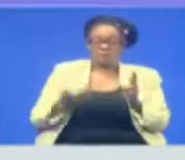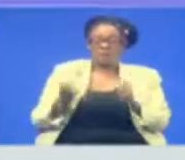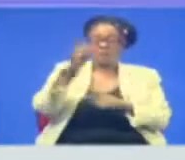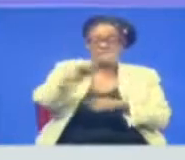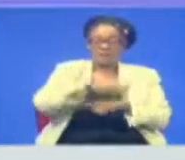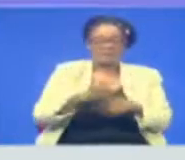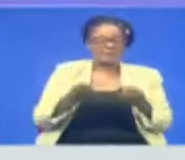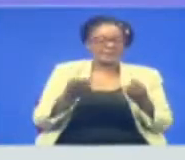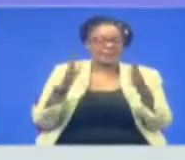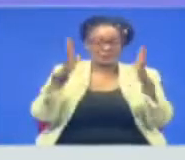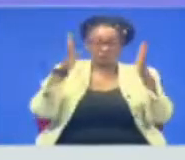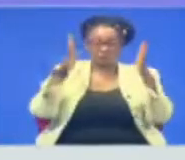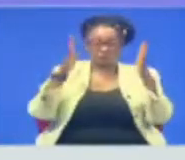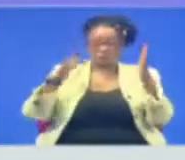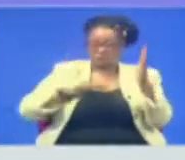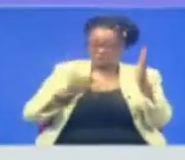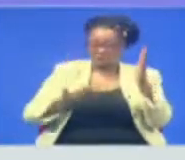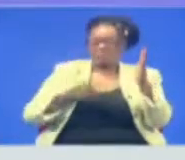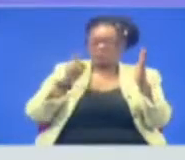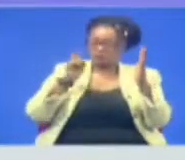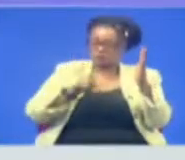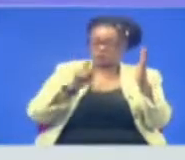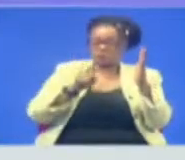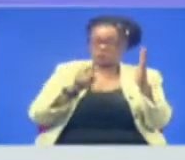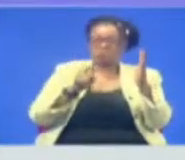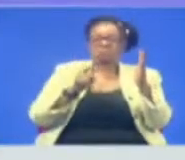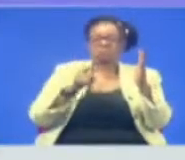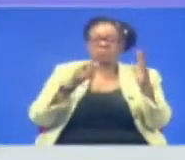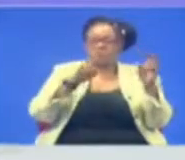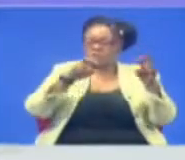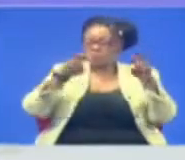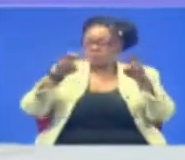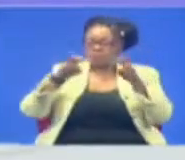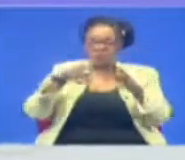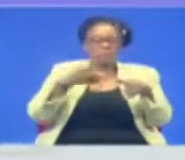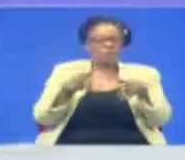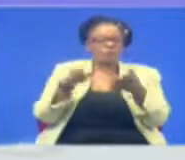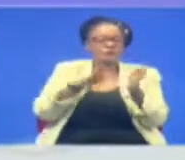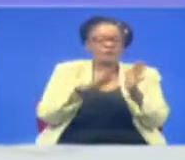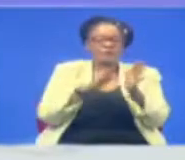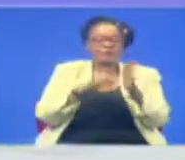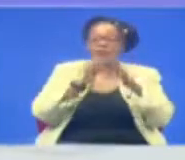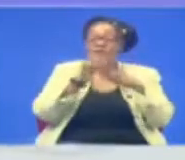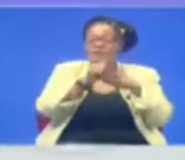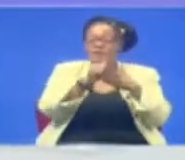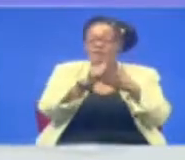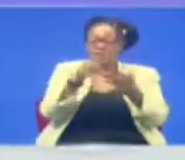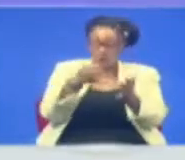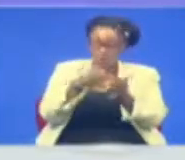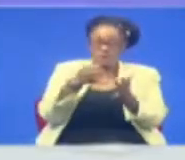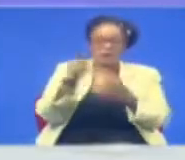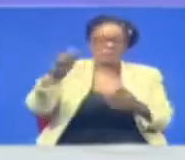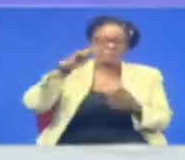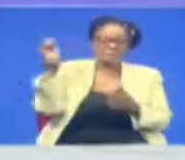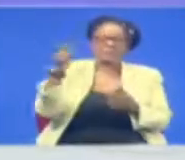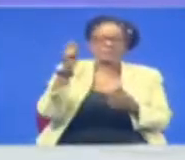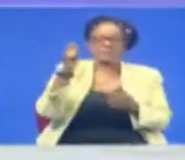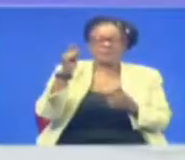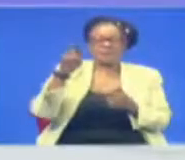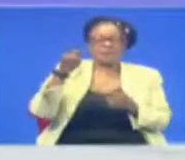kina mama wametakiwa kuwinda nafasi za juu ya uongozi ikiwemo ile ya urais. Na Yoma Sampau na taarifa